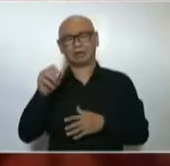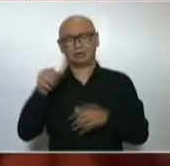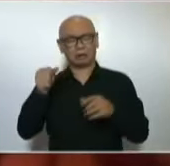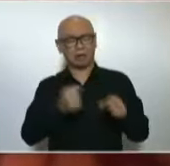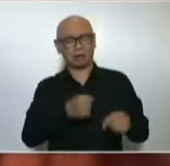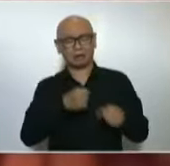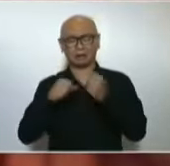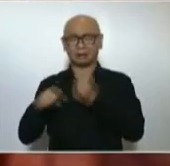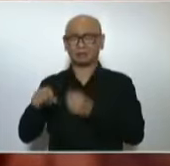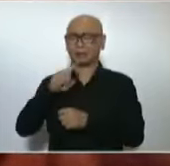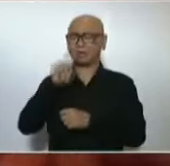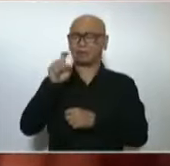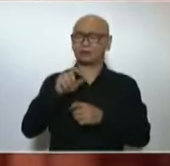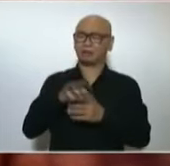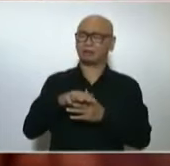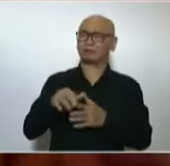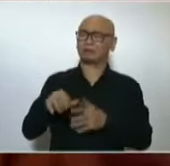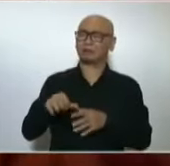Nay